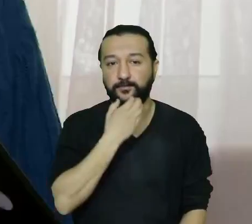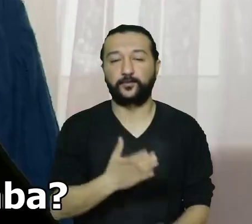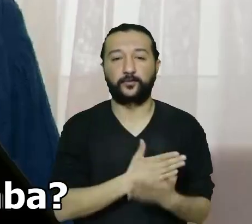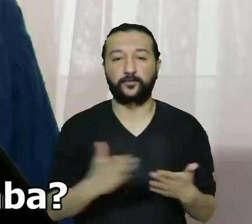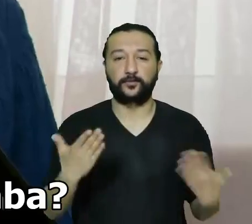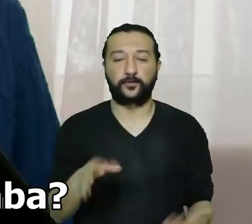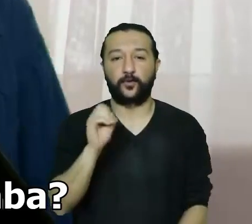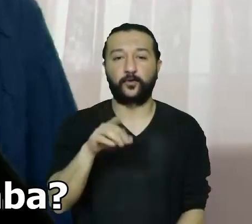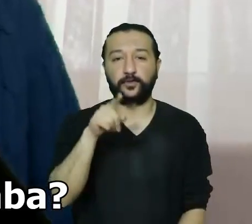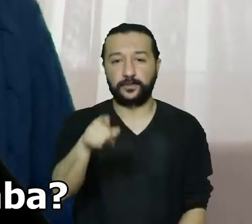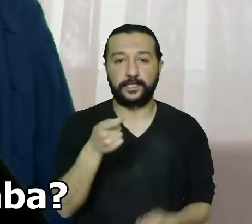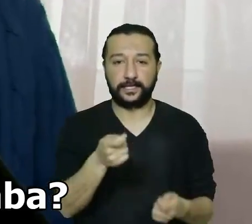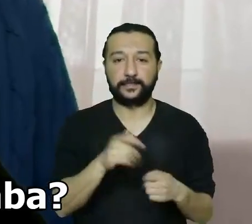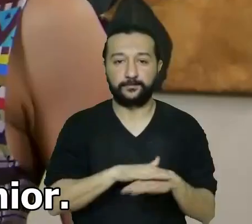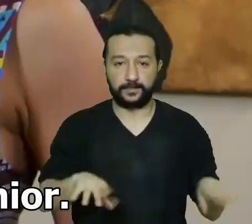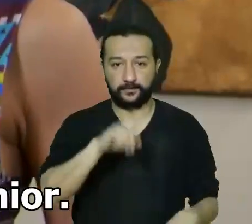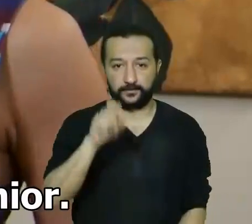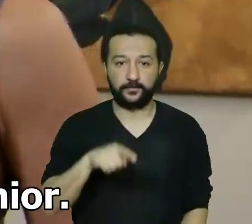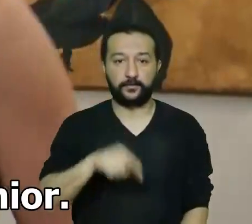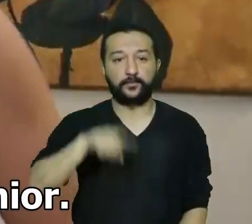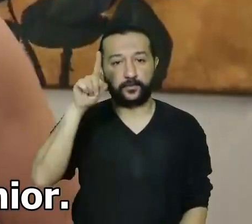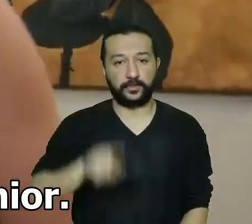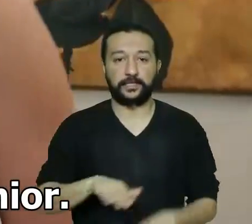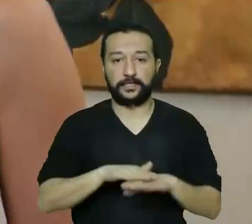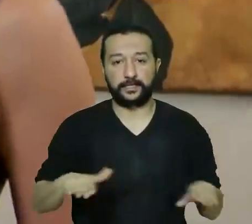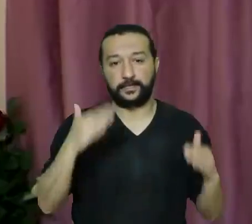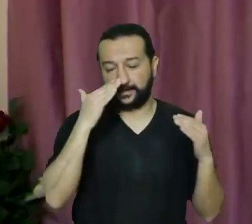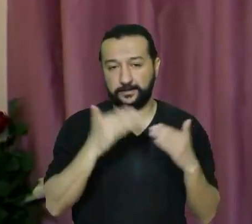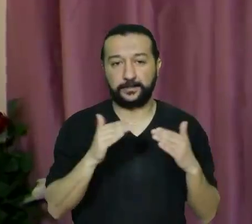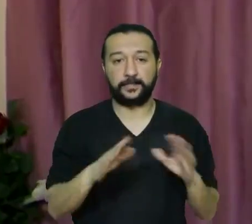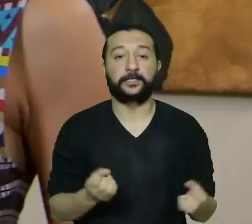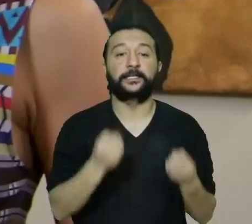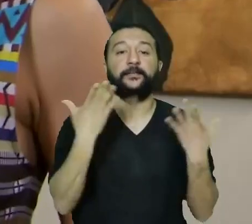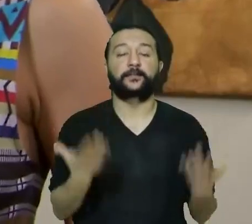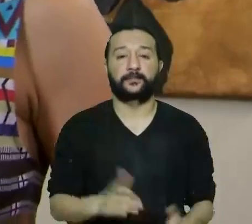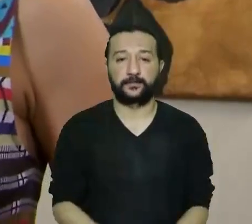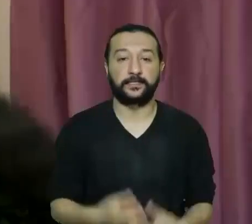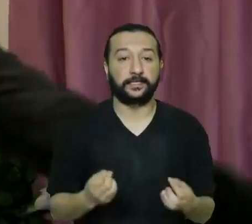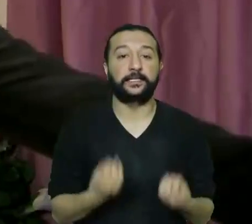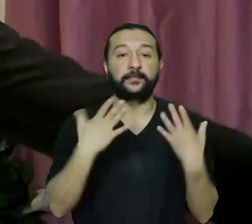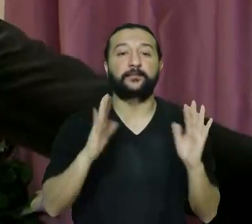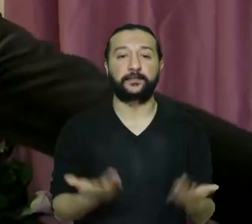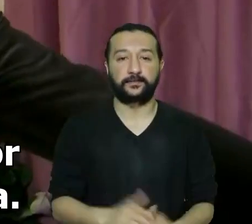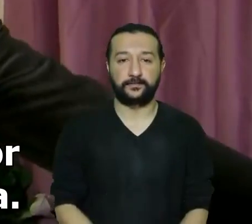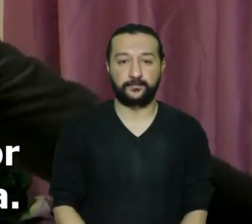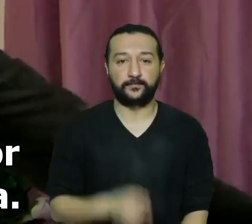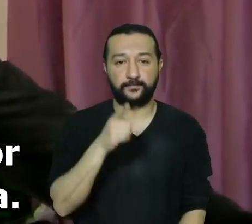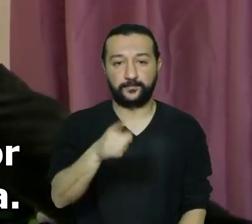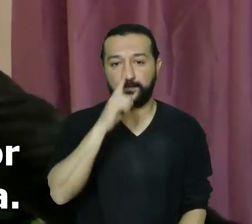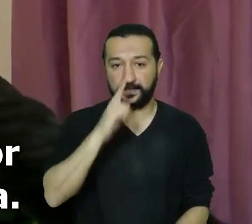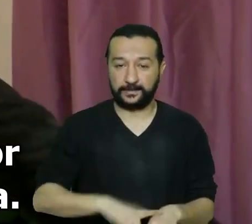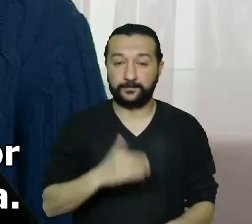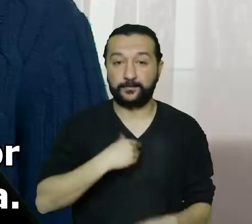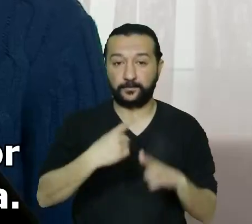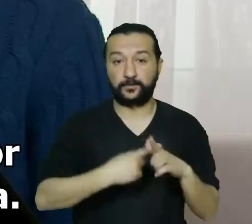sonsuzdur. Hocam dersimiz bitti mi acaba? Bugünlük bu kadar yeter Junior. Yetmez. Yetmez. İnanır mısınız